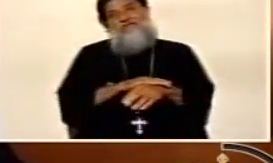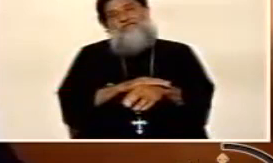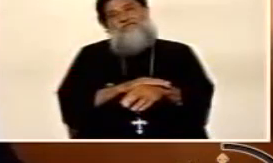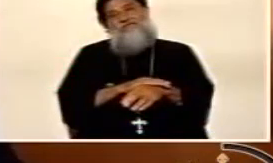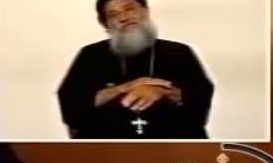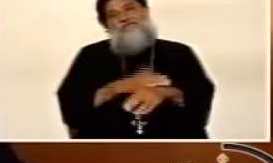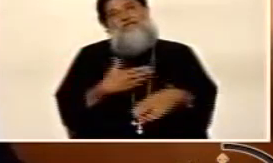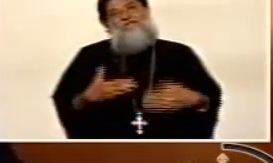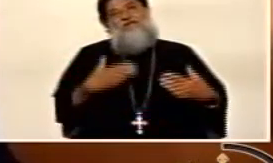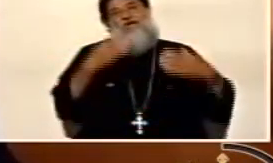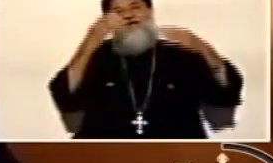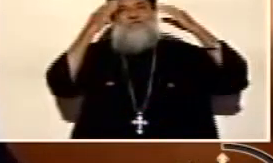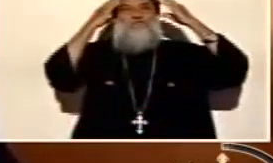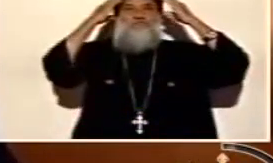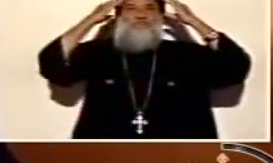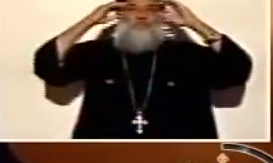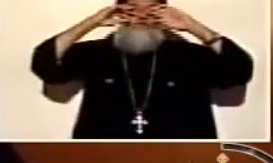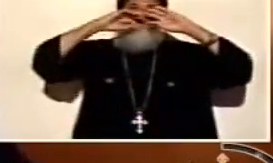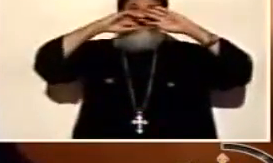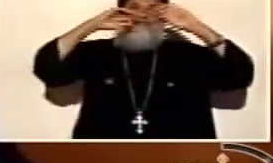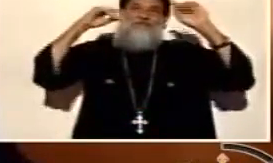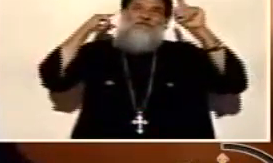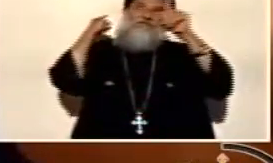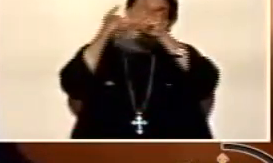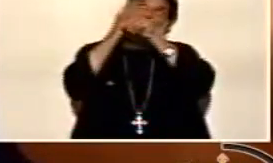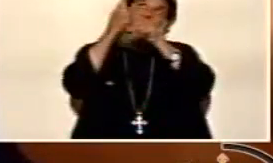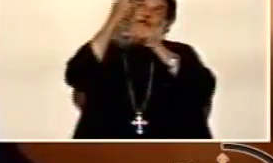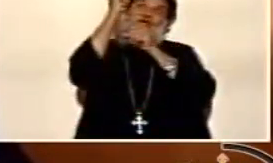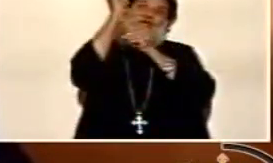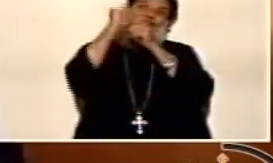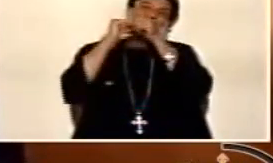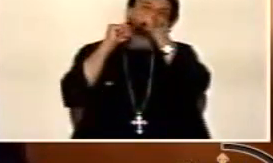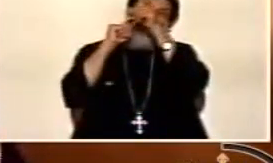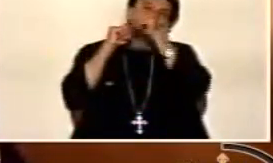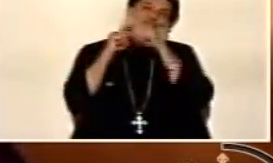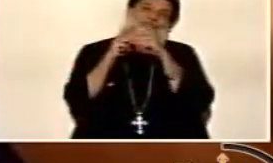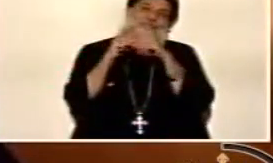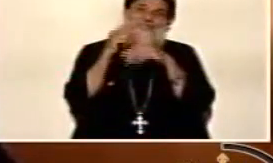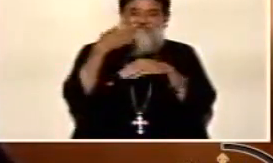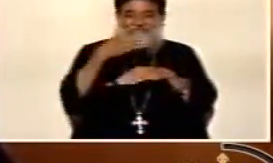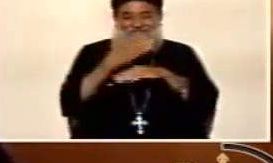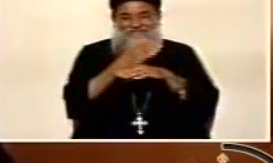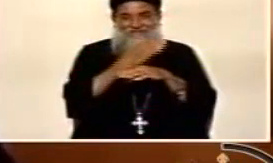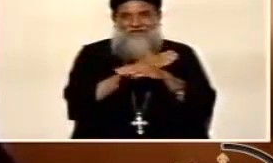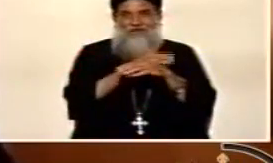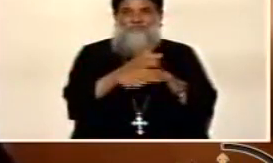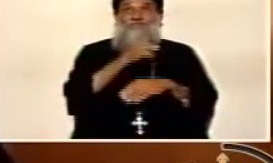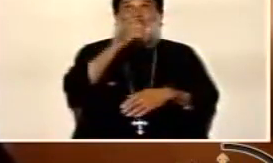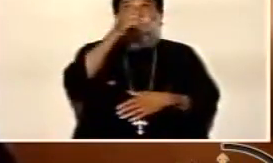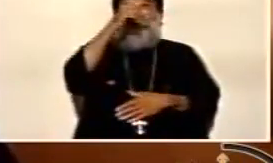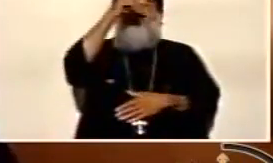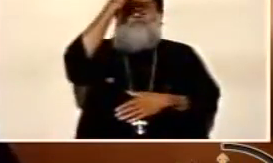هينتقل ده يبقى فرحان، لأنه هينتقل